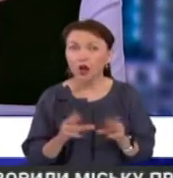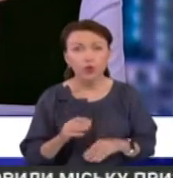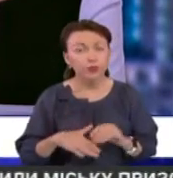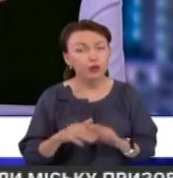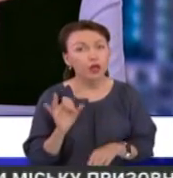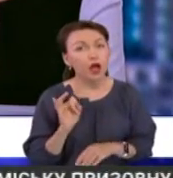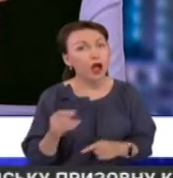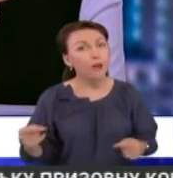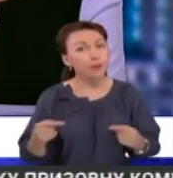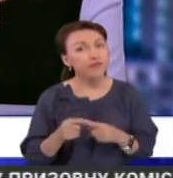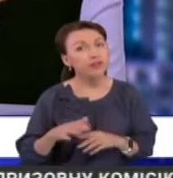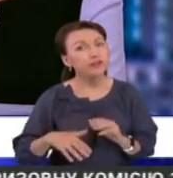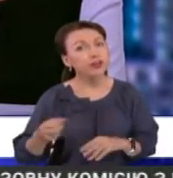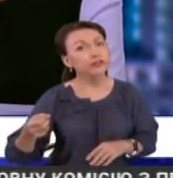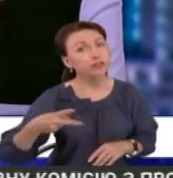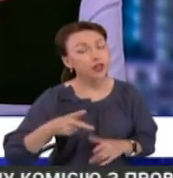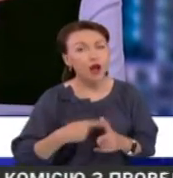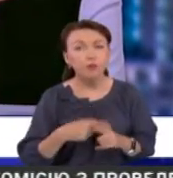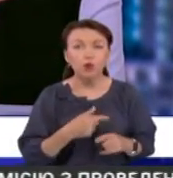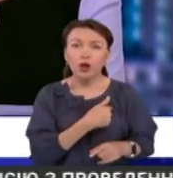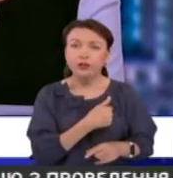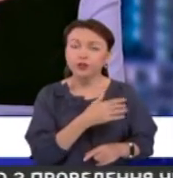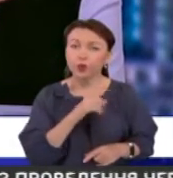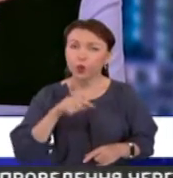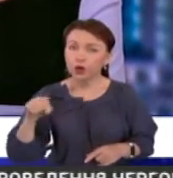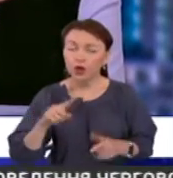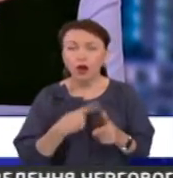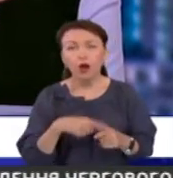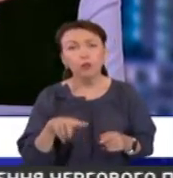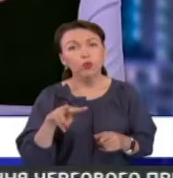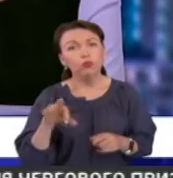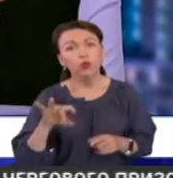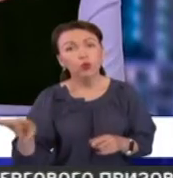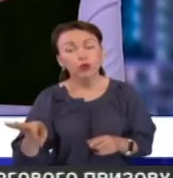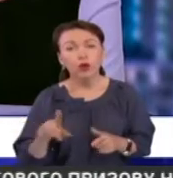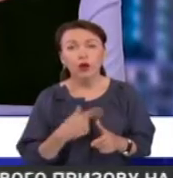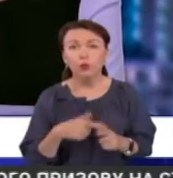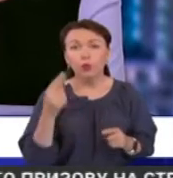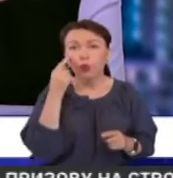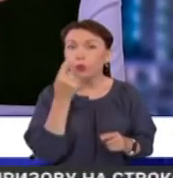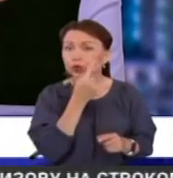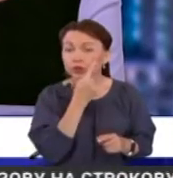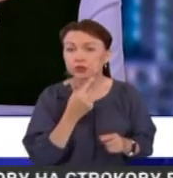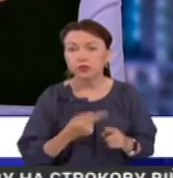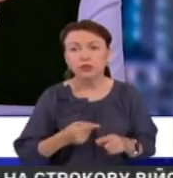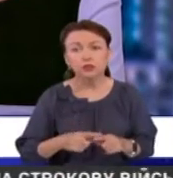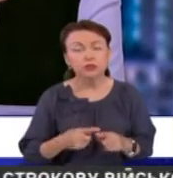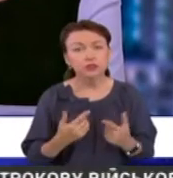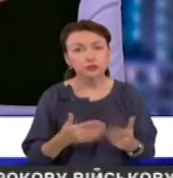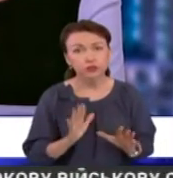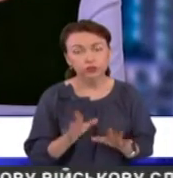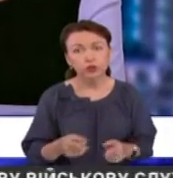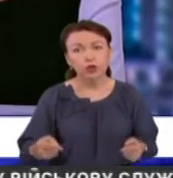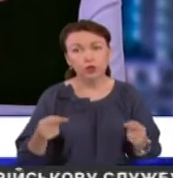певним фахівцем. Або це буде кардіолог, або це буде лор, або це буде окуліст. Це буде вже